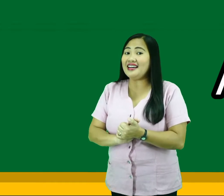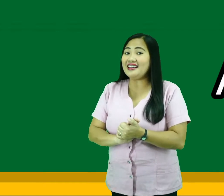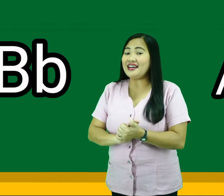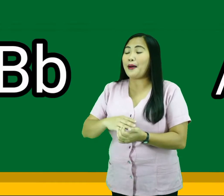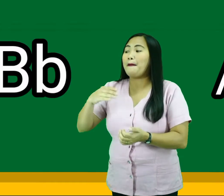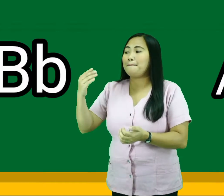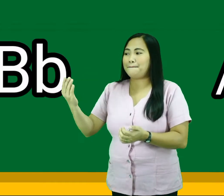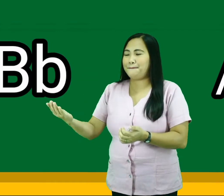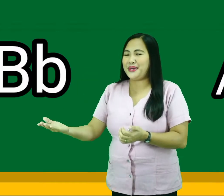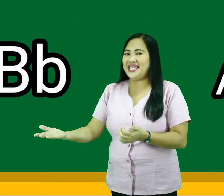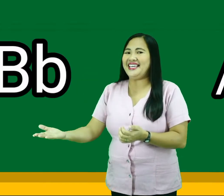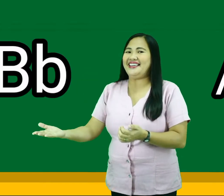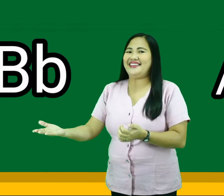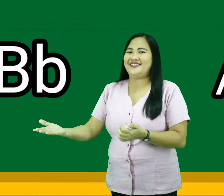Letra B.